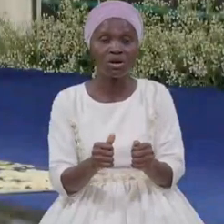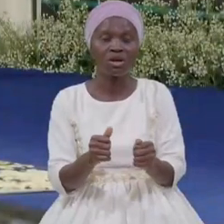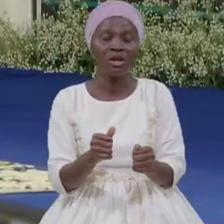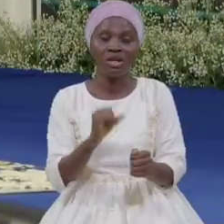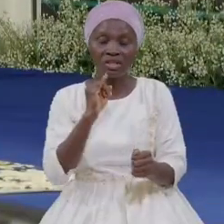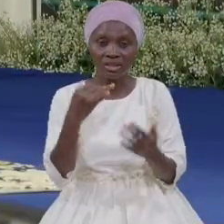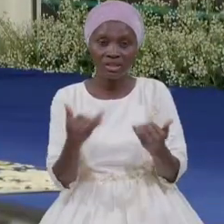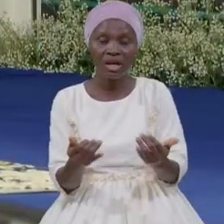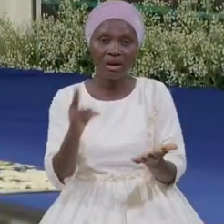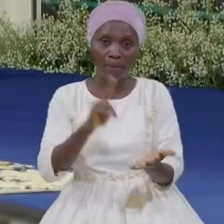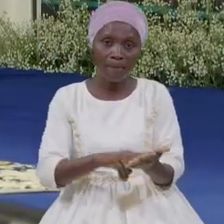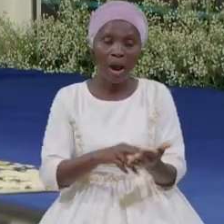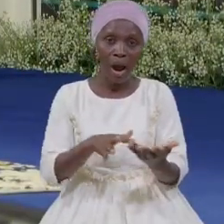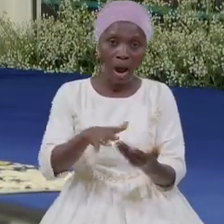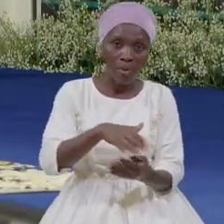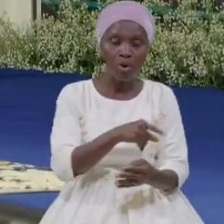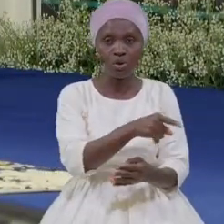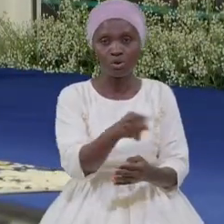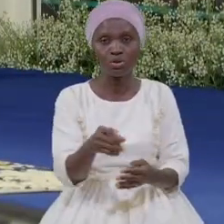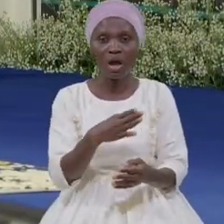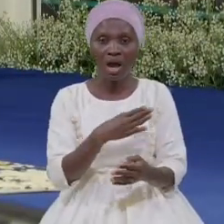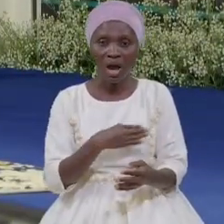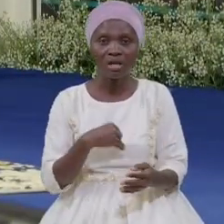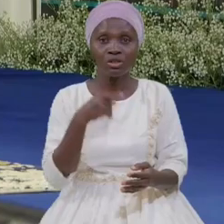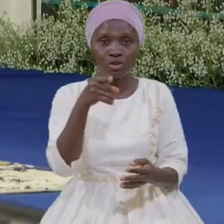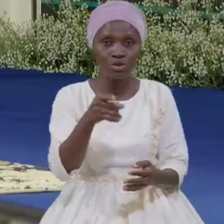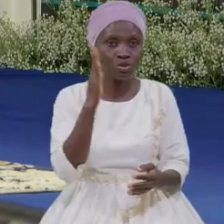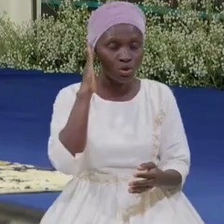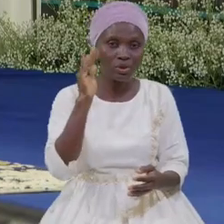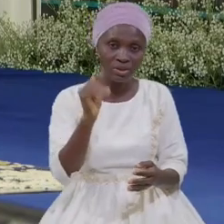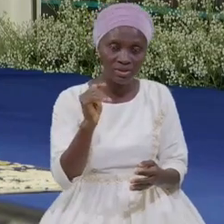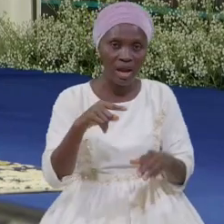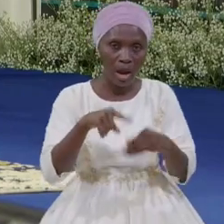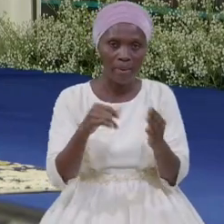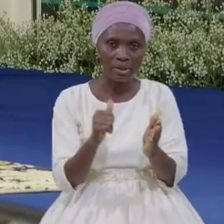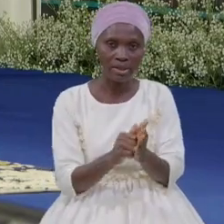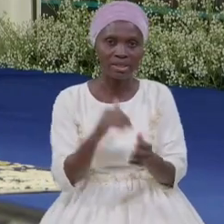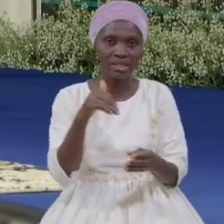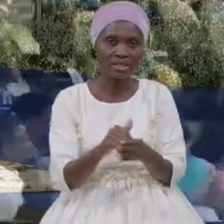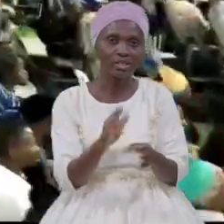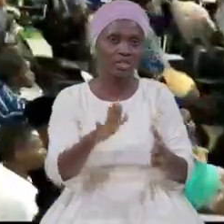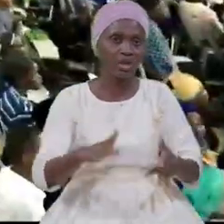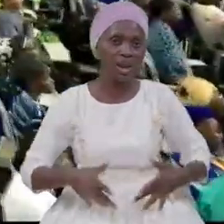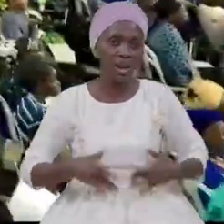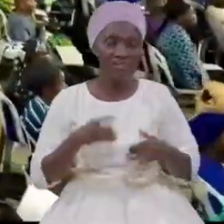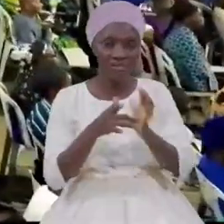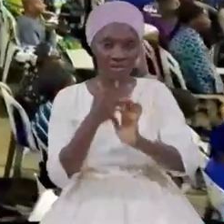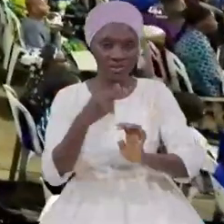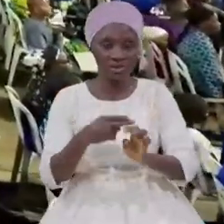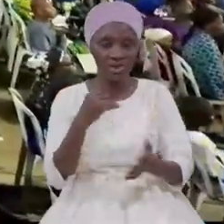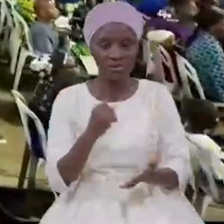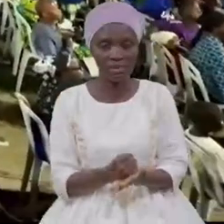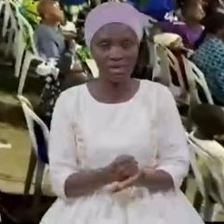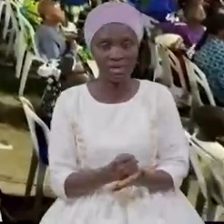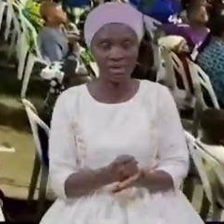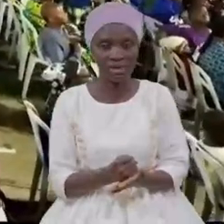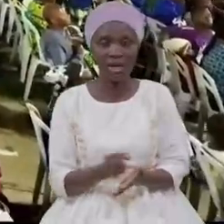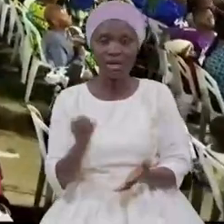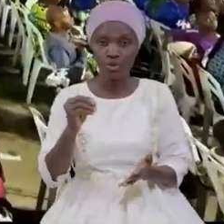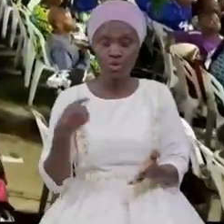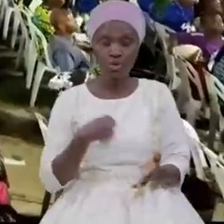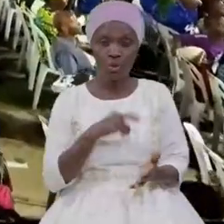qui vous est annoncé. Et vous allez témoigner de ce type de salut dans votre vie au nom de Jésus. Ainsi donc, nous